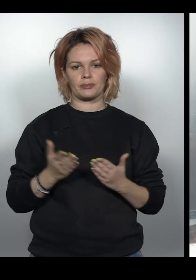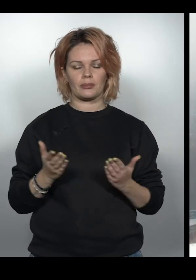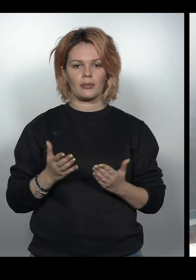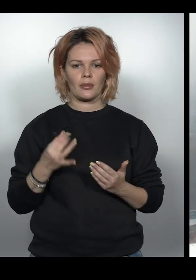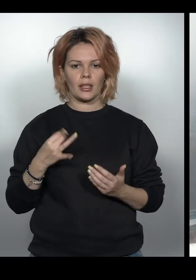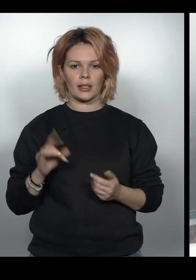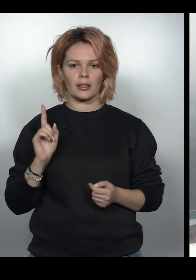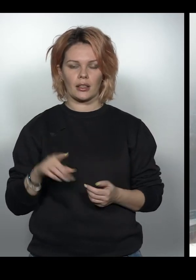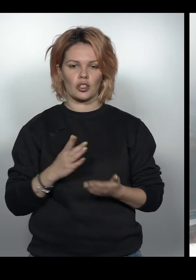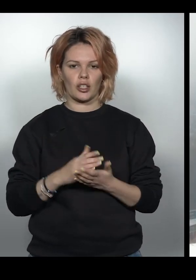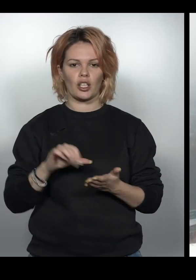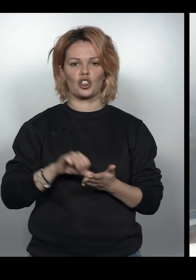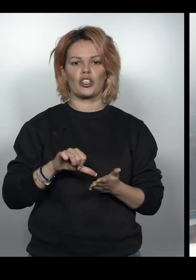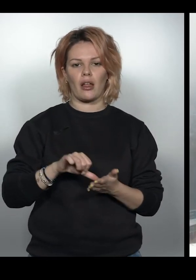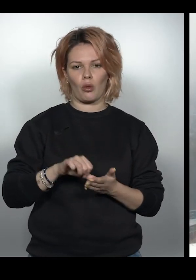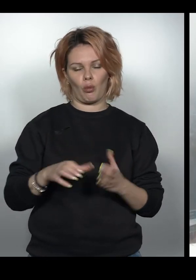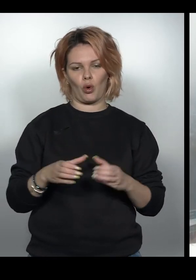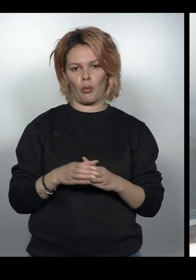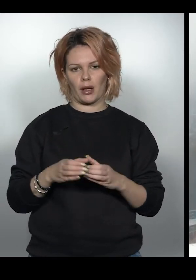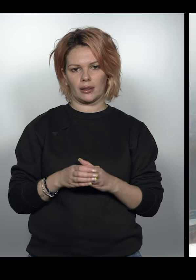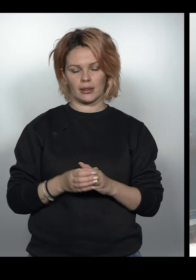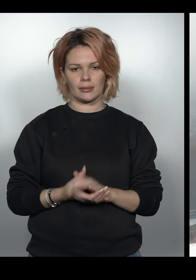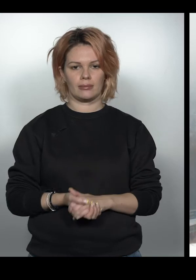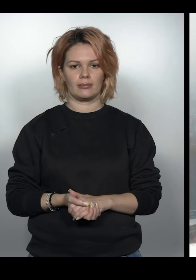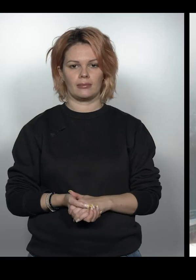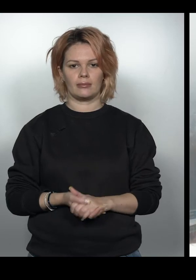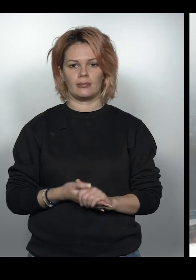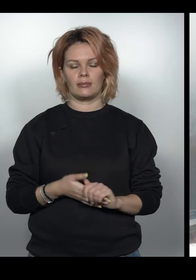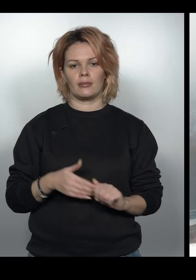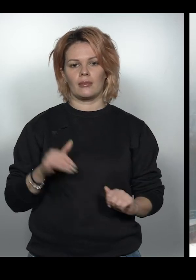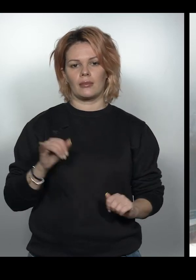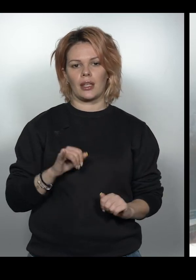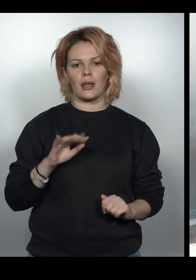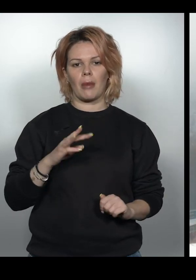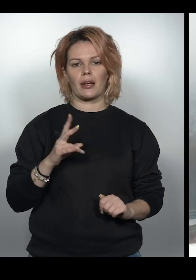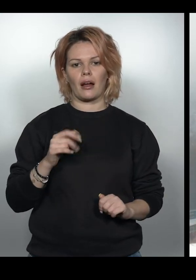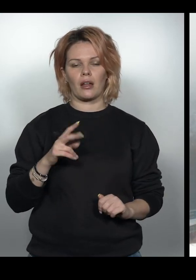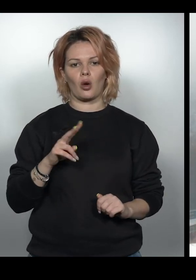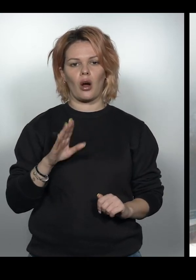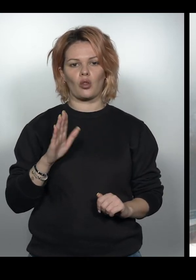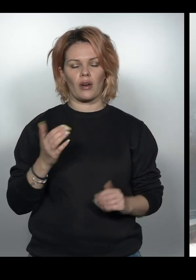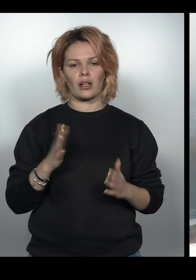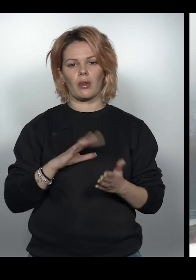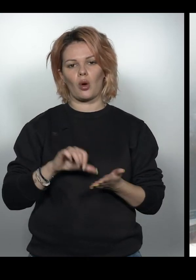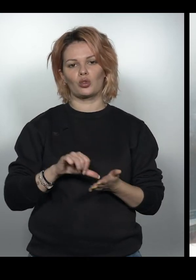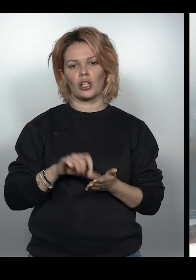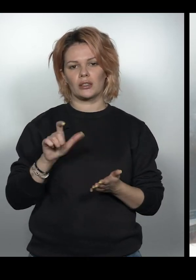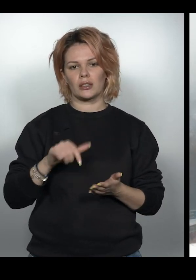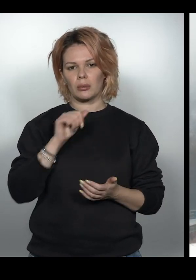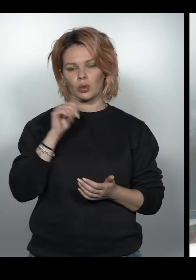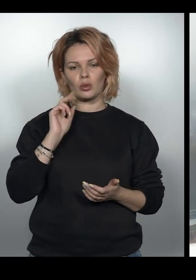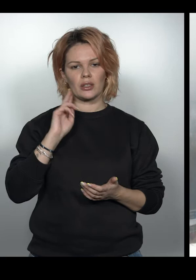хлопець, який теж є членом команди. І Мар'яна Люханова, яка була